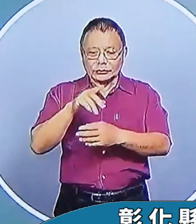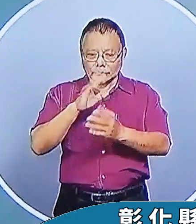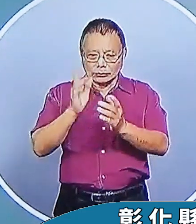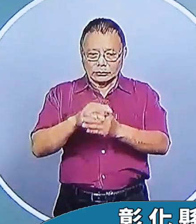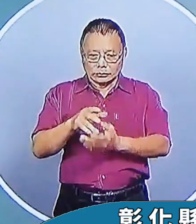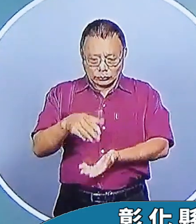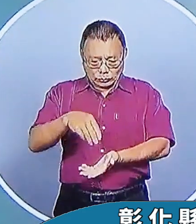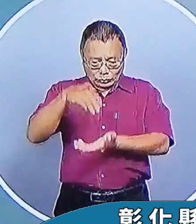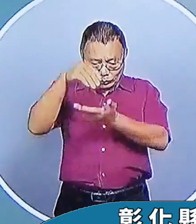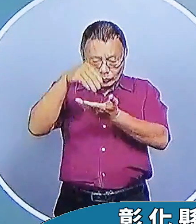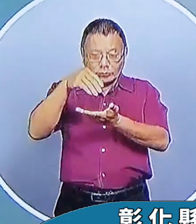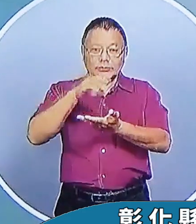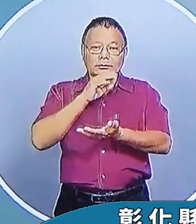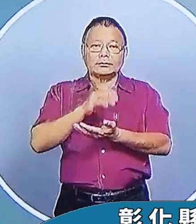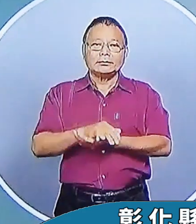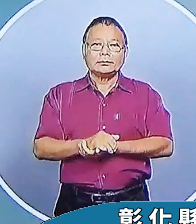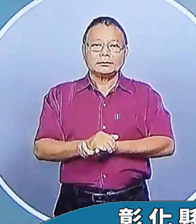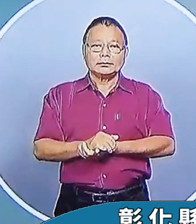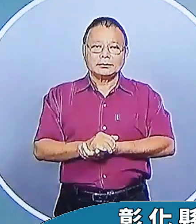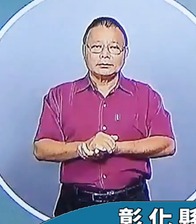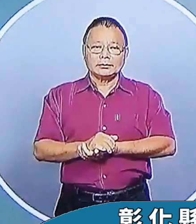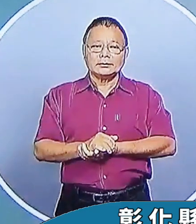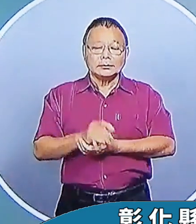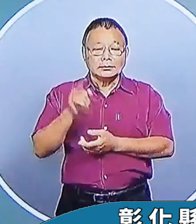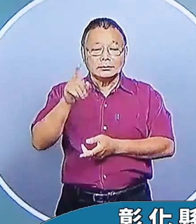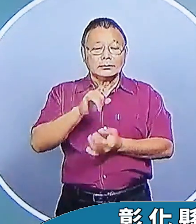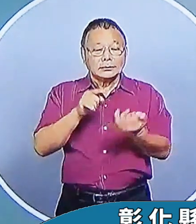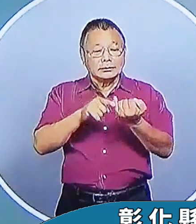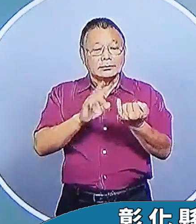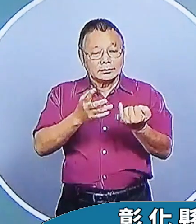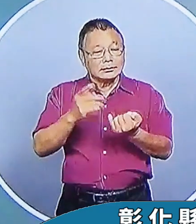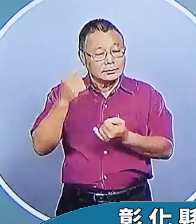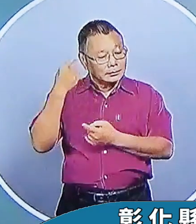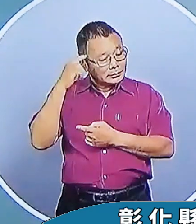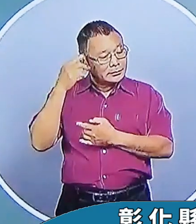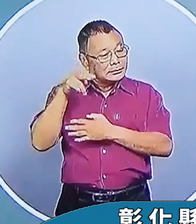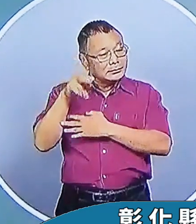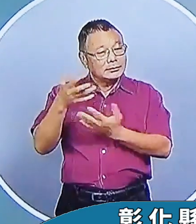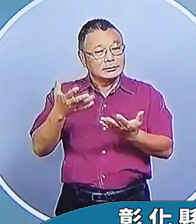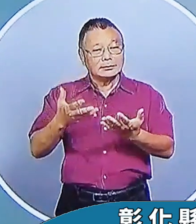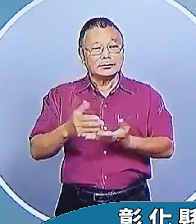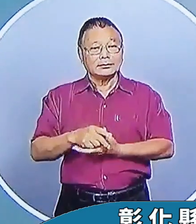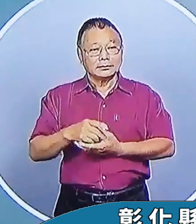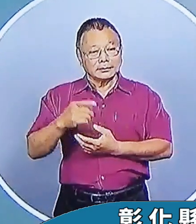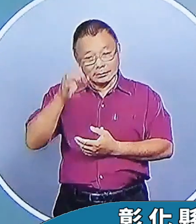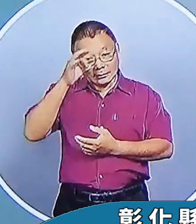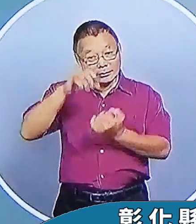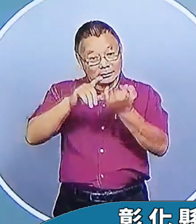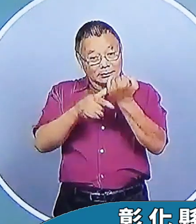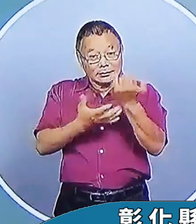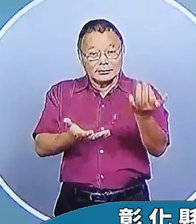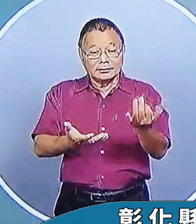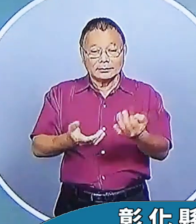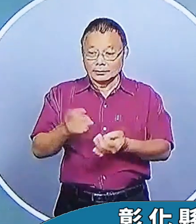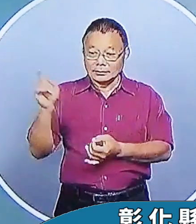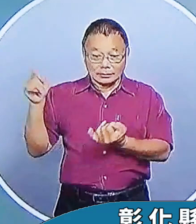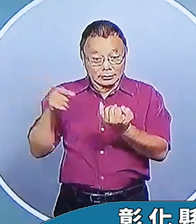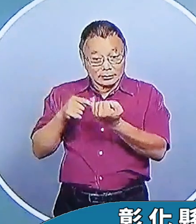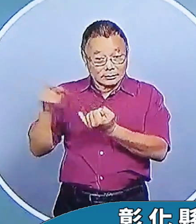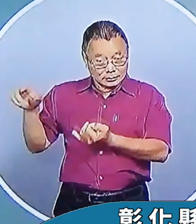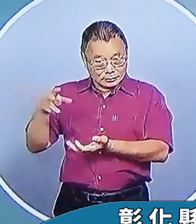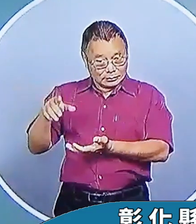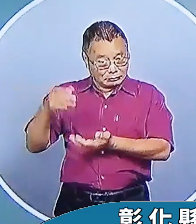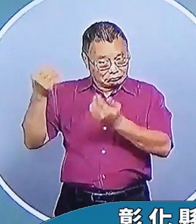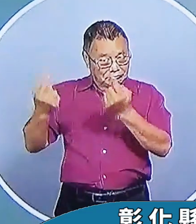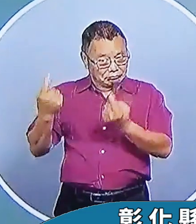爱提出哦、这个你的意见，还是讲你认为讲哎、这个秀芳提出来的更好，